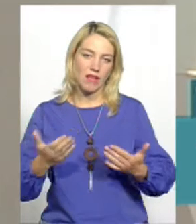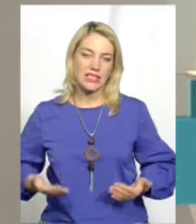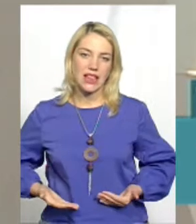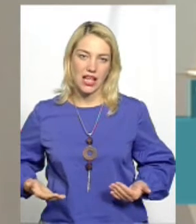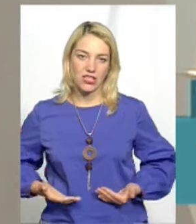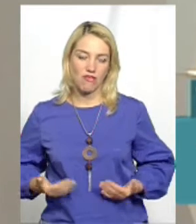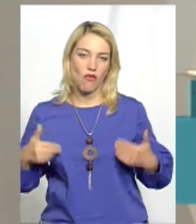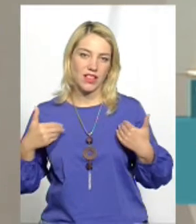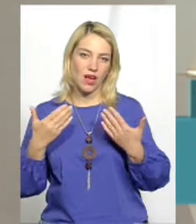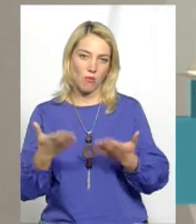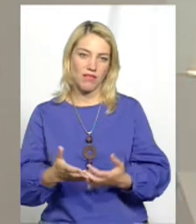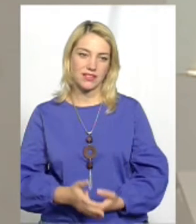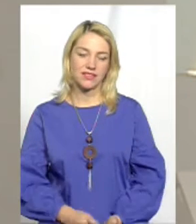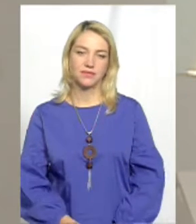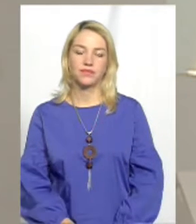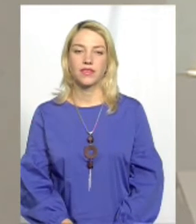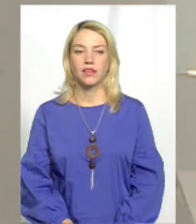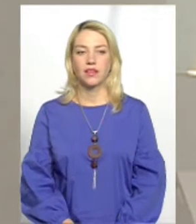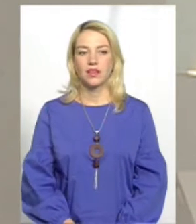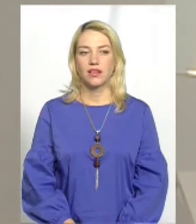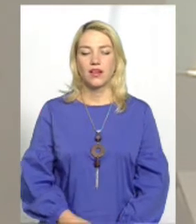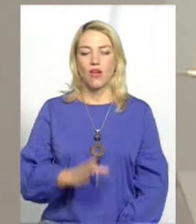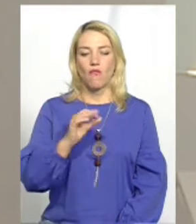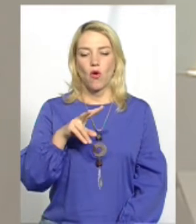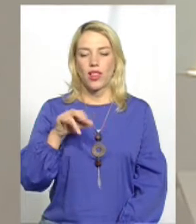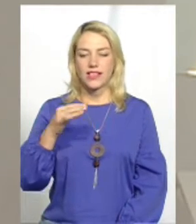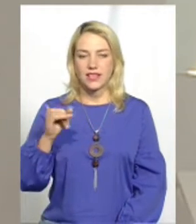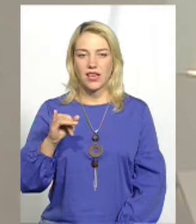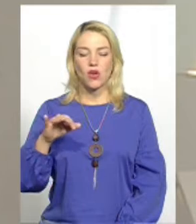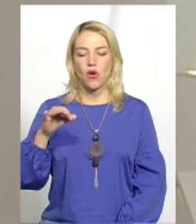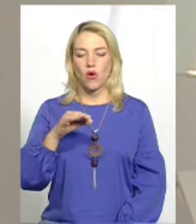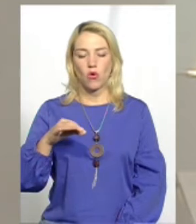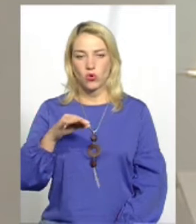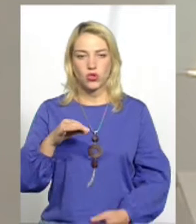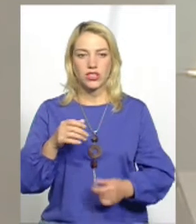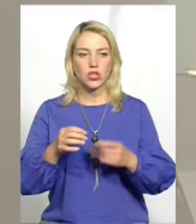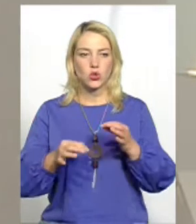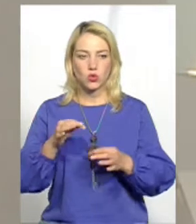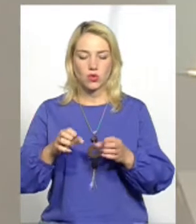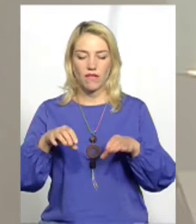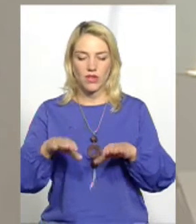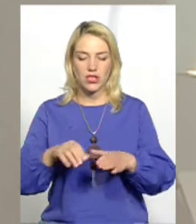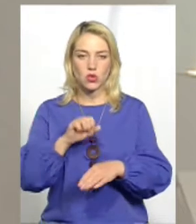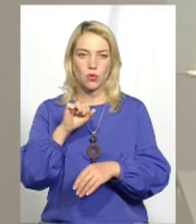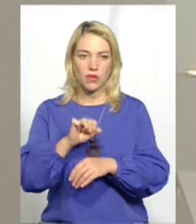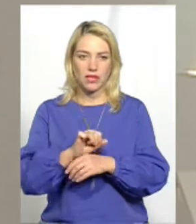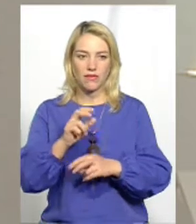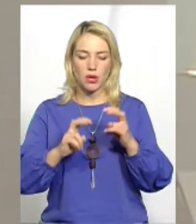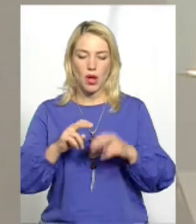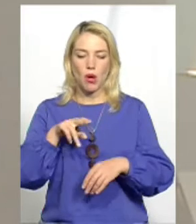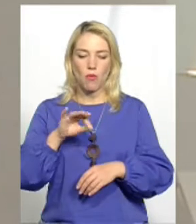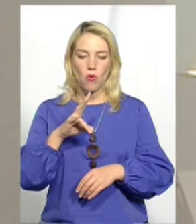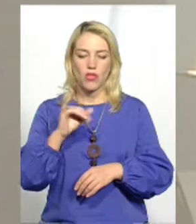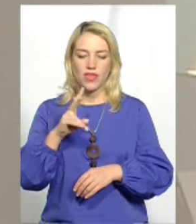наживо. Вітаємо вас. Волинський окружний адміністративний суд вирішив зупинити виробництво на